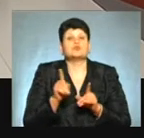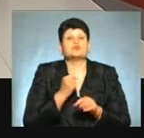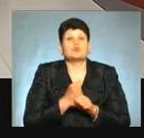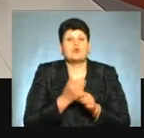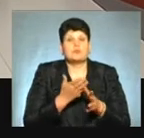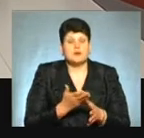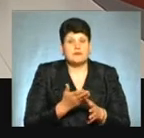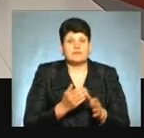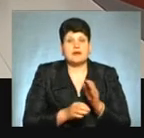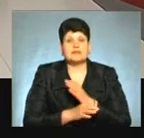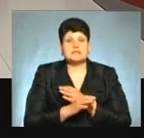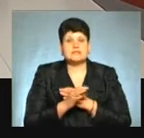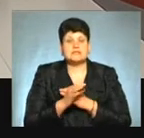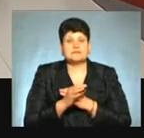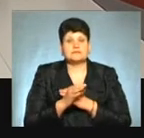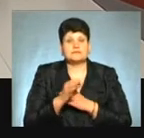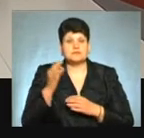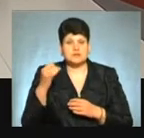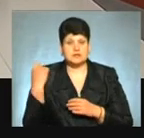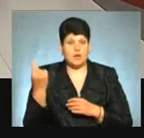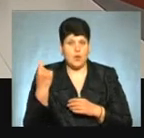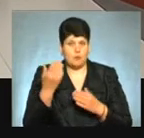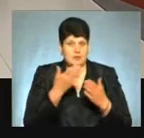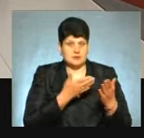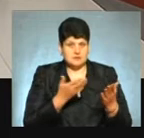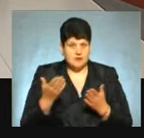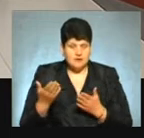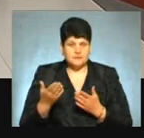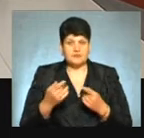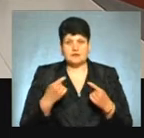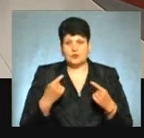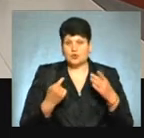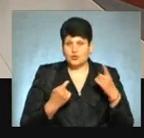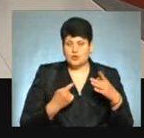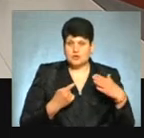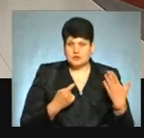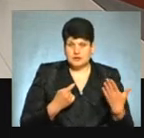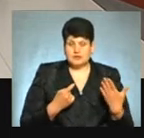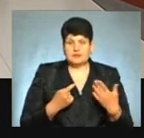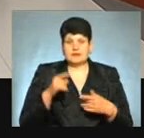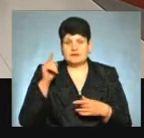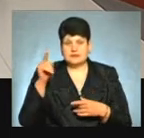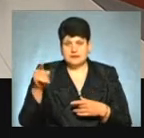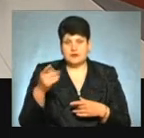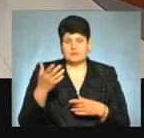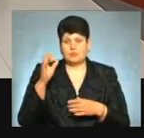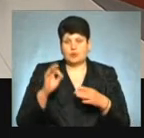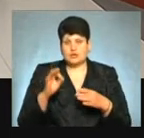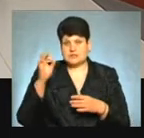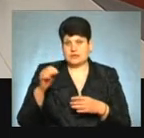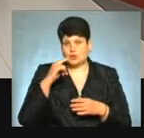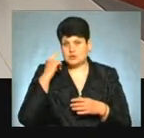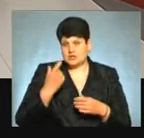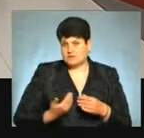як на східній області, куди активніше впливає російська пропаганда, з одної сторони, з іншої сторони, відсоток етнічних росіян там незрівняно вищий, ніж,